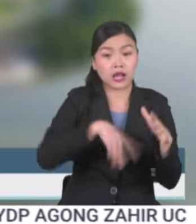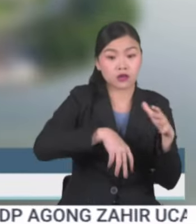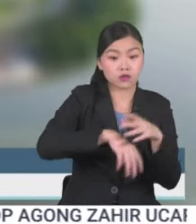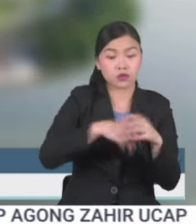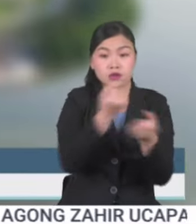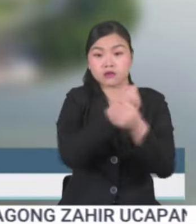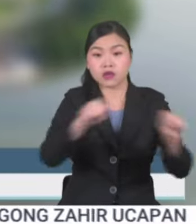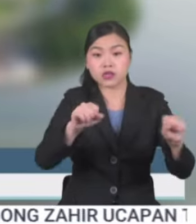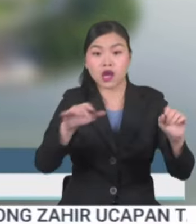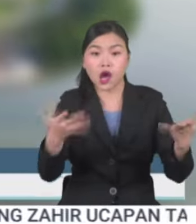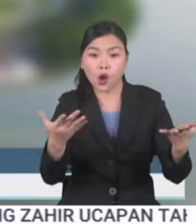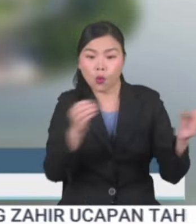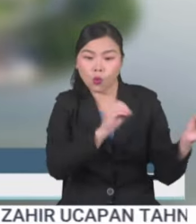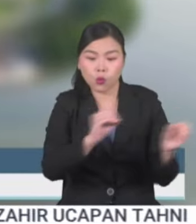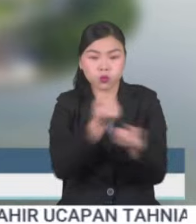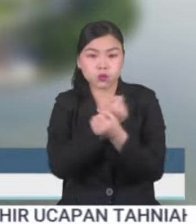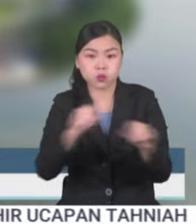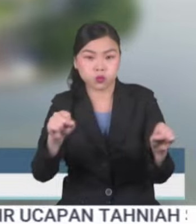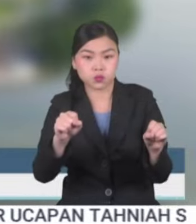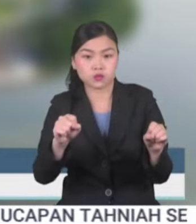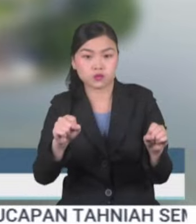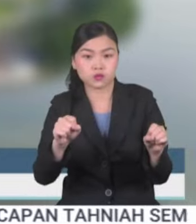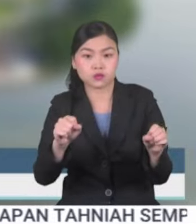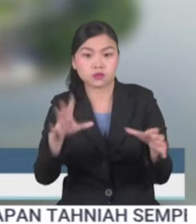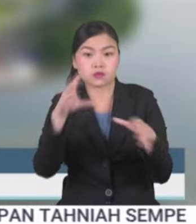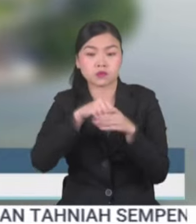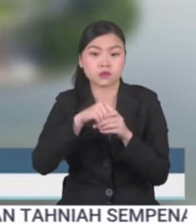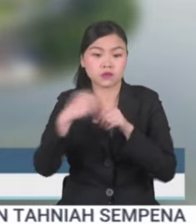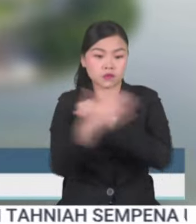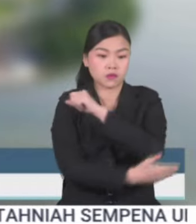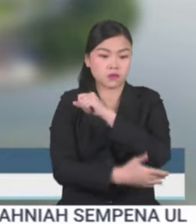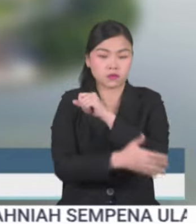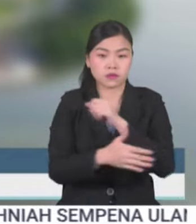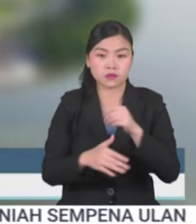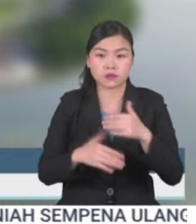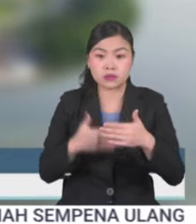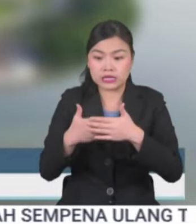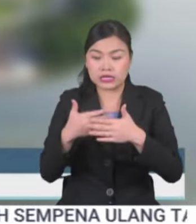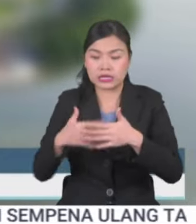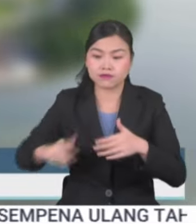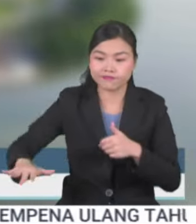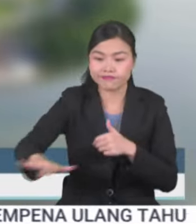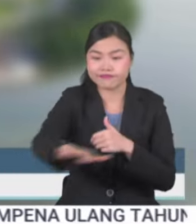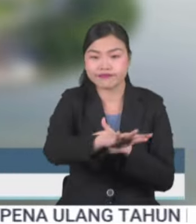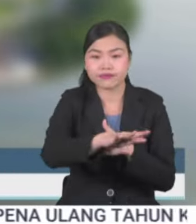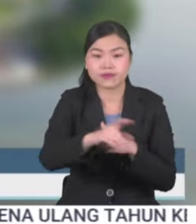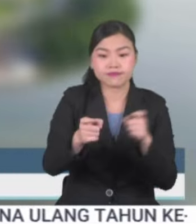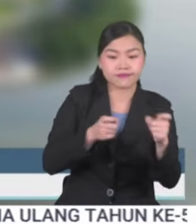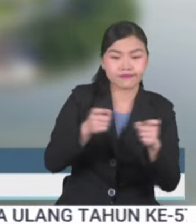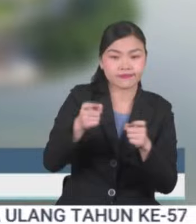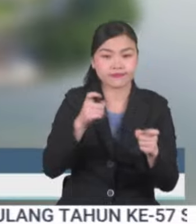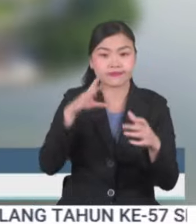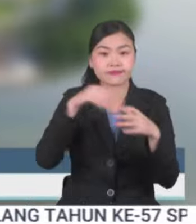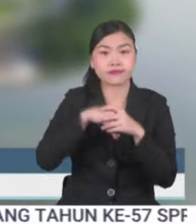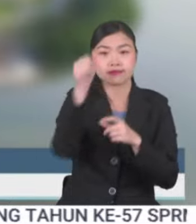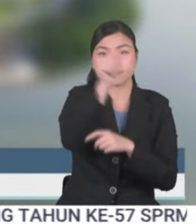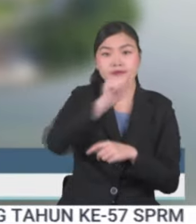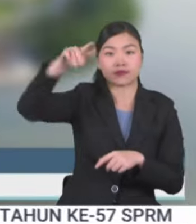dalam operasi menyelamat kapal selam melibatkan negara serantau serta negara pengendali kapal selam di di